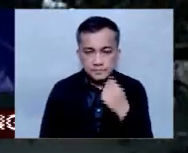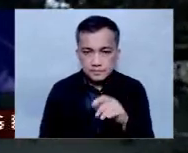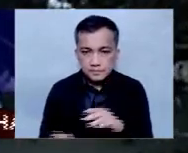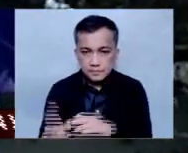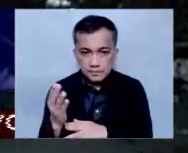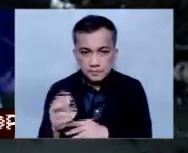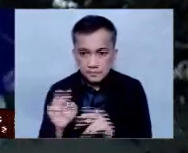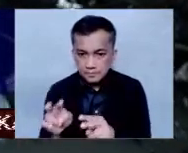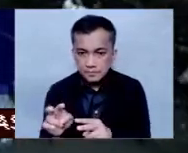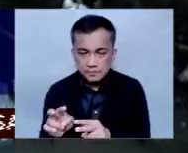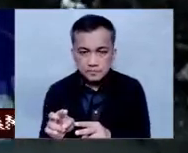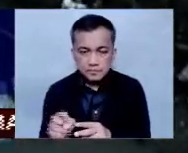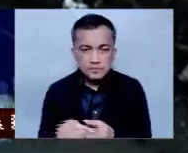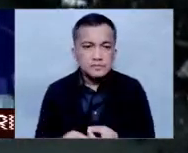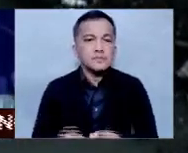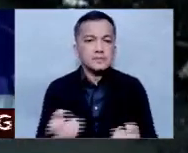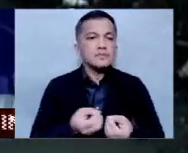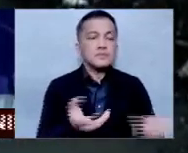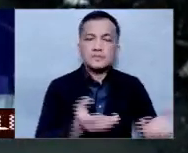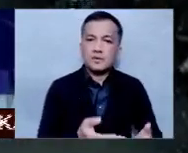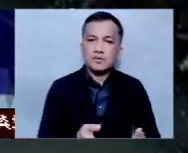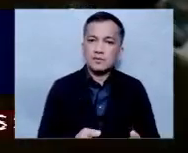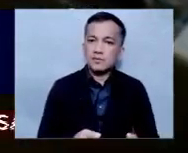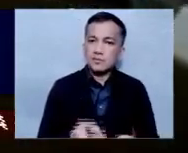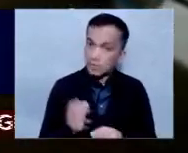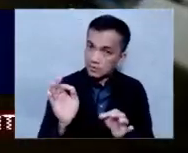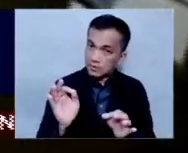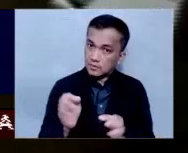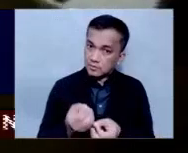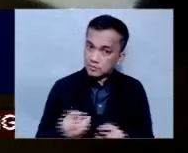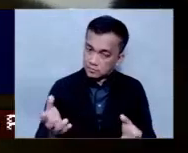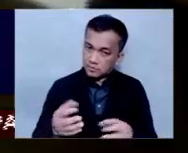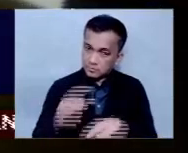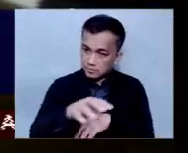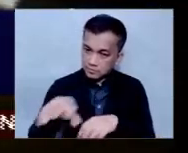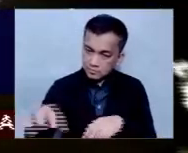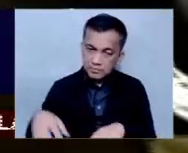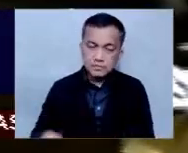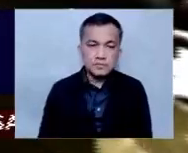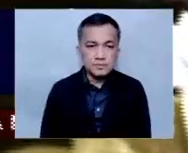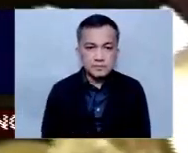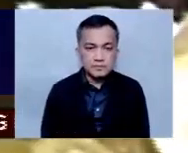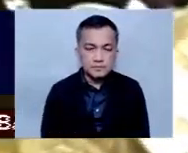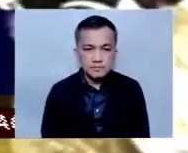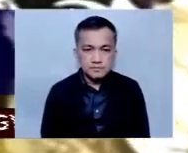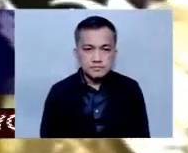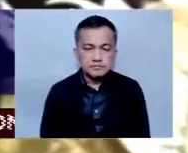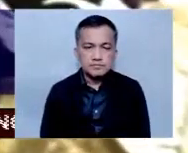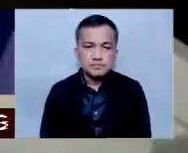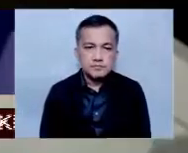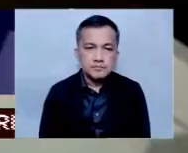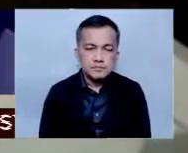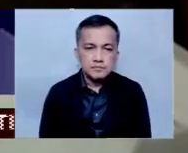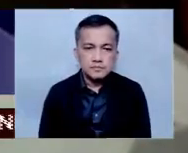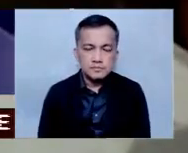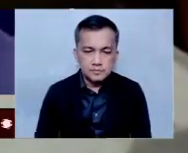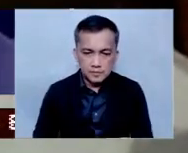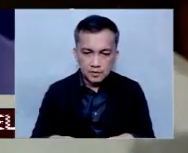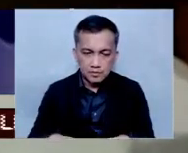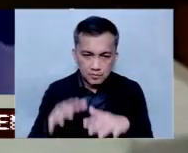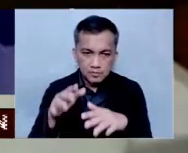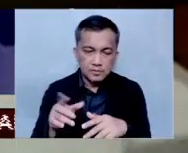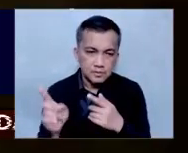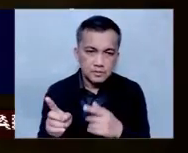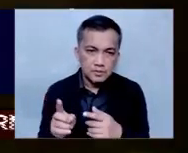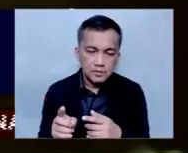na ipinaminigay na nila to, Mean, sa mga kapitbahay nila o sa ibang mga residente na nalubog sa baha. Kesa naman nga sa